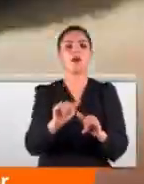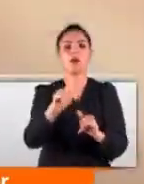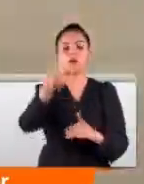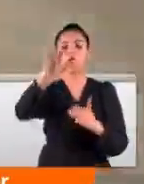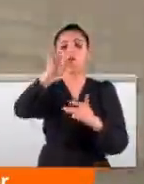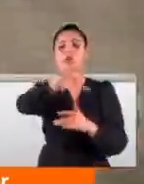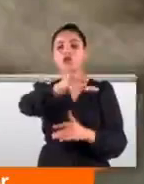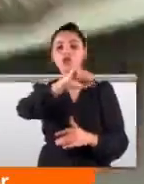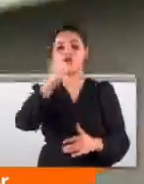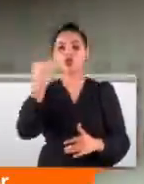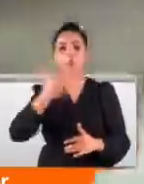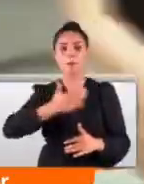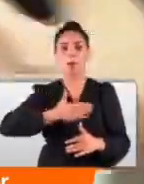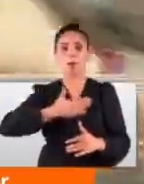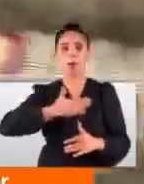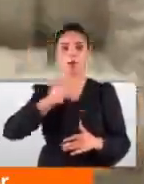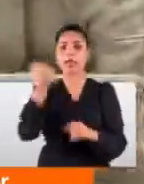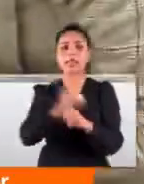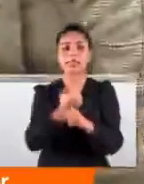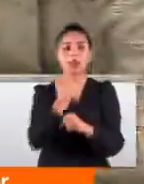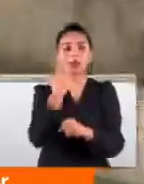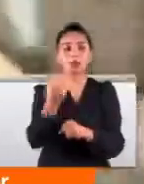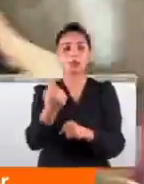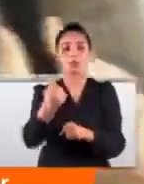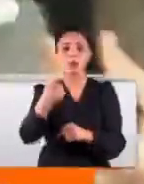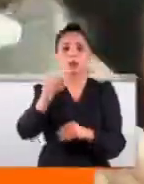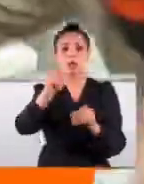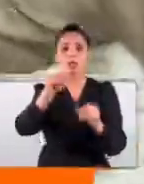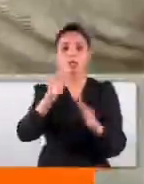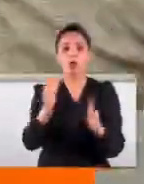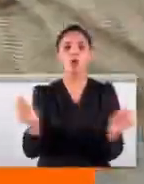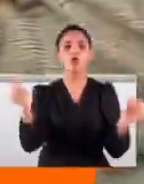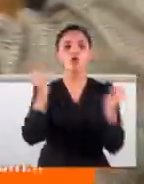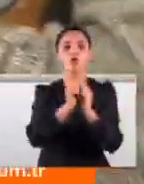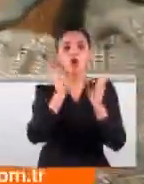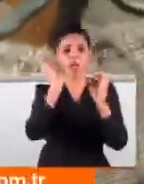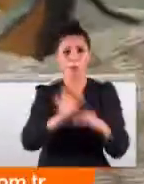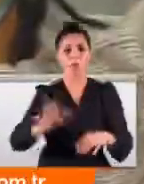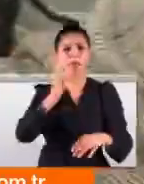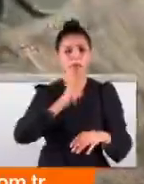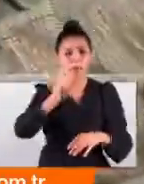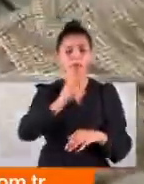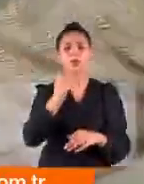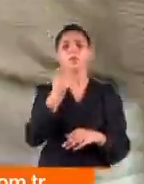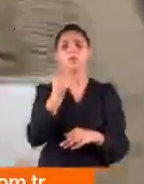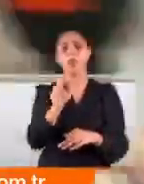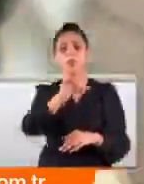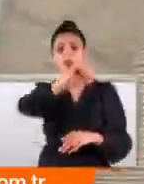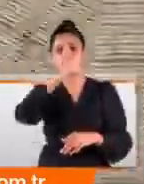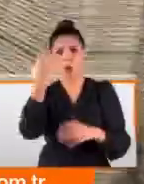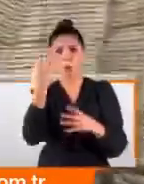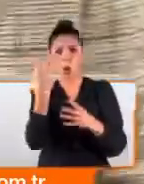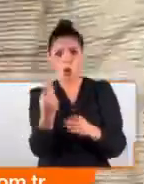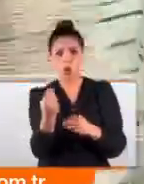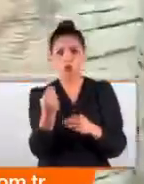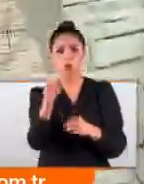camlarının hemen önündeki bu mermerin tozunu göstereceğim. Burası devamlı temizleniyor. Eğer kapı pencereleri